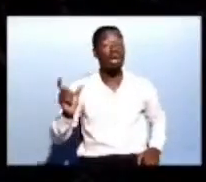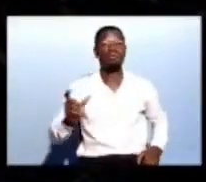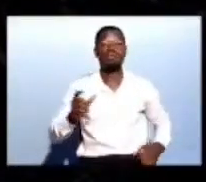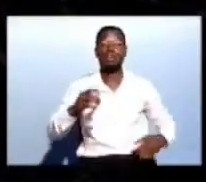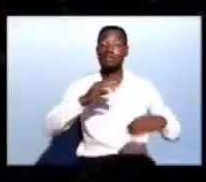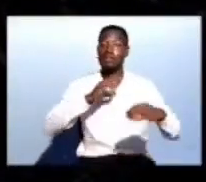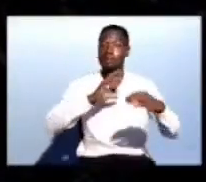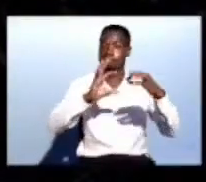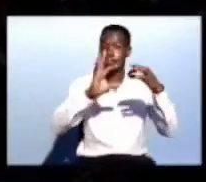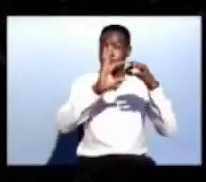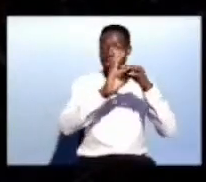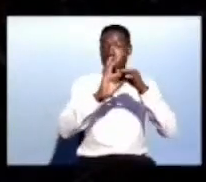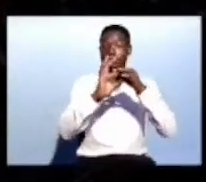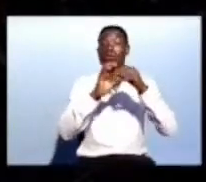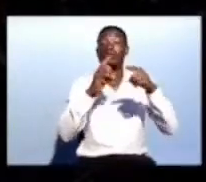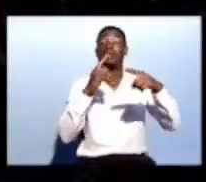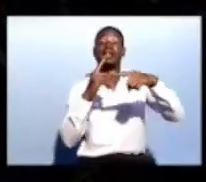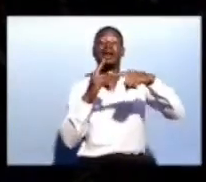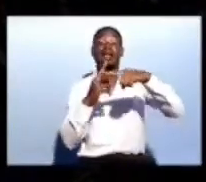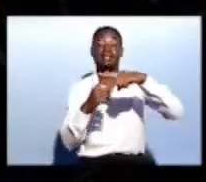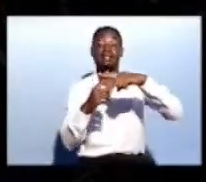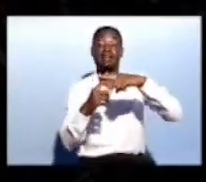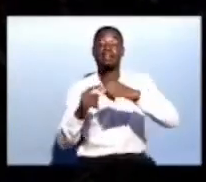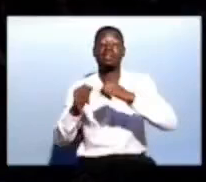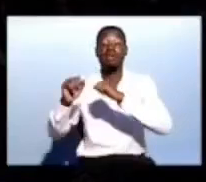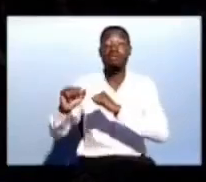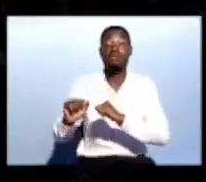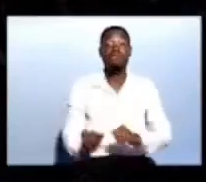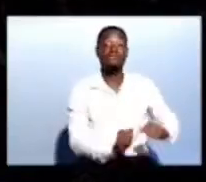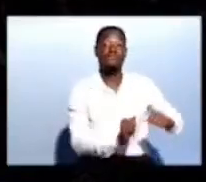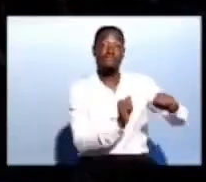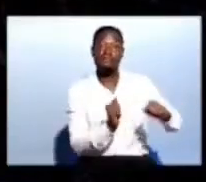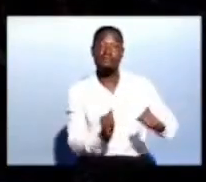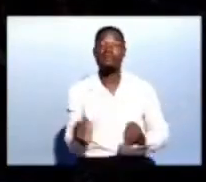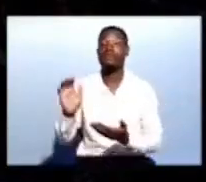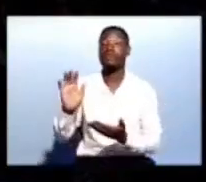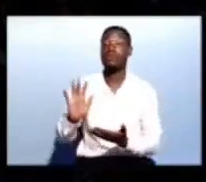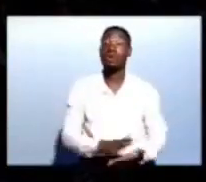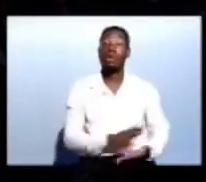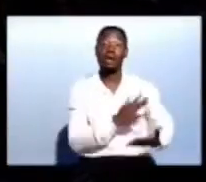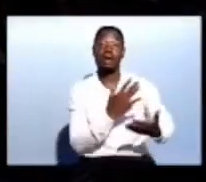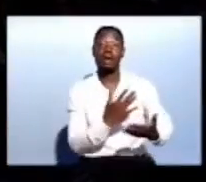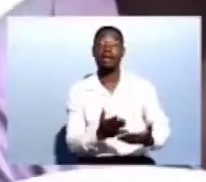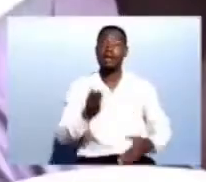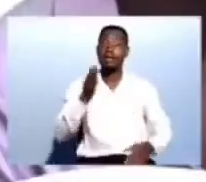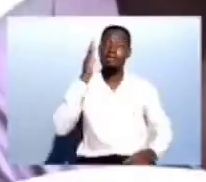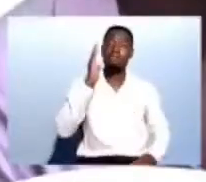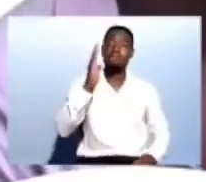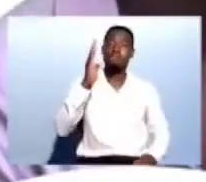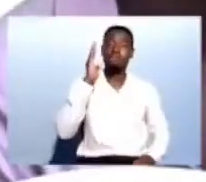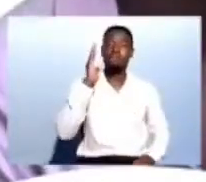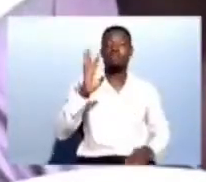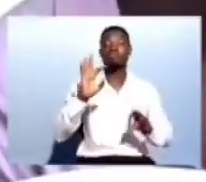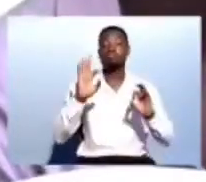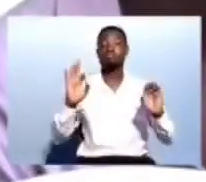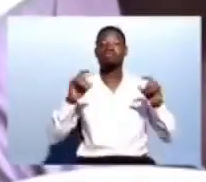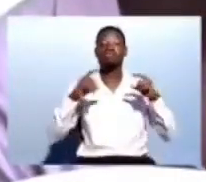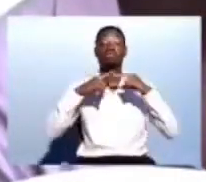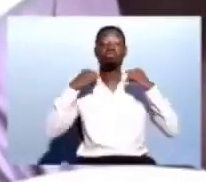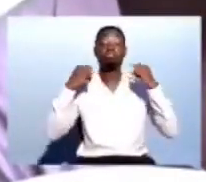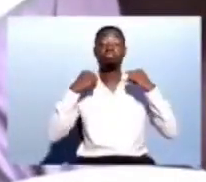na kanisa. Wanaimba kwaya, ni wahubiri wazuri, wachungaji, wainjilisti kama